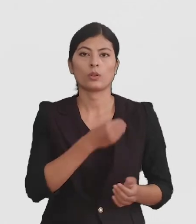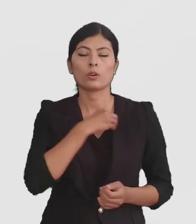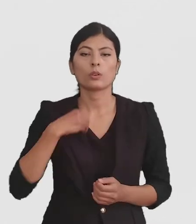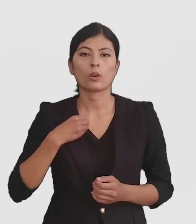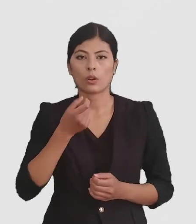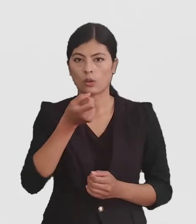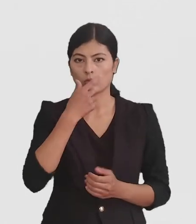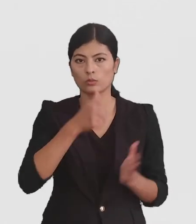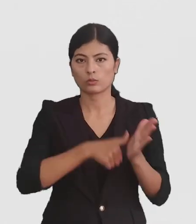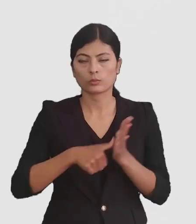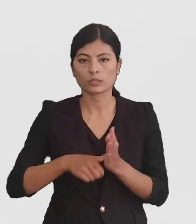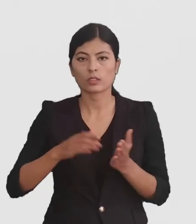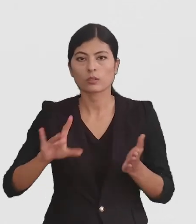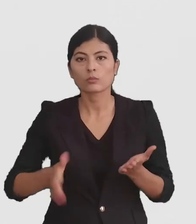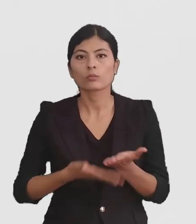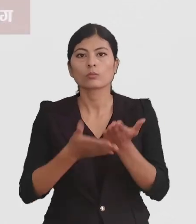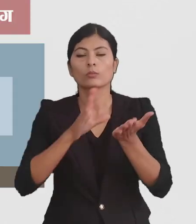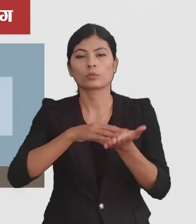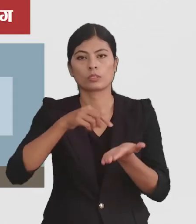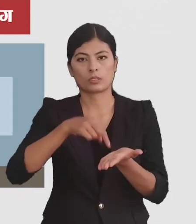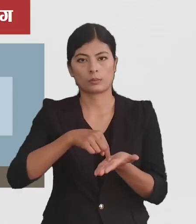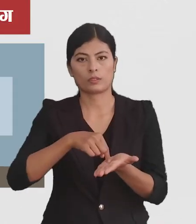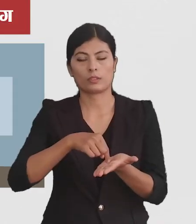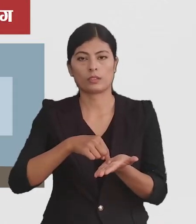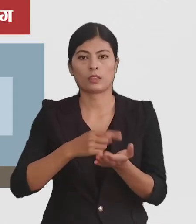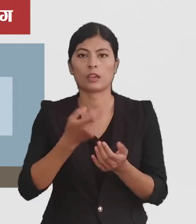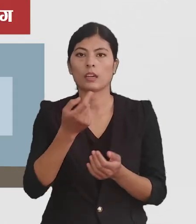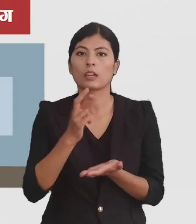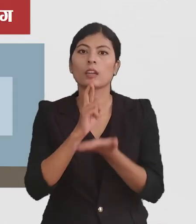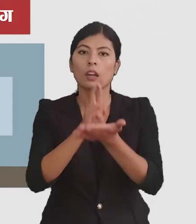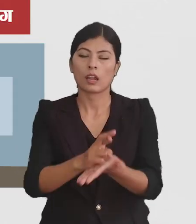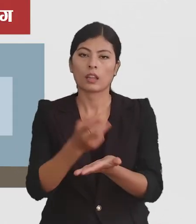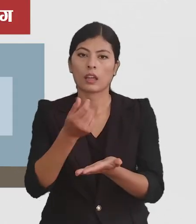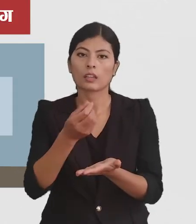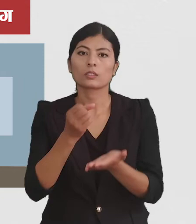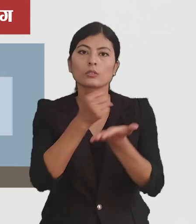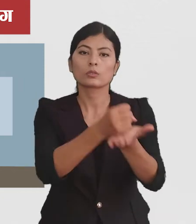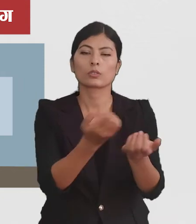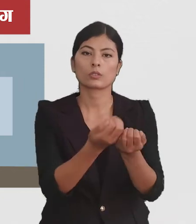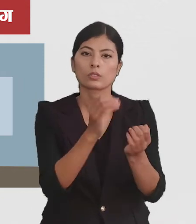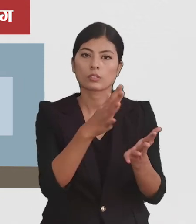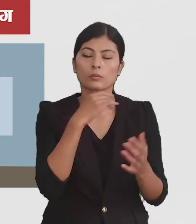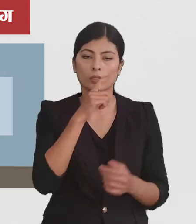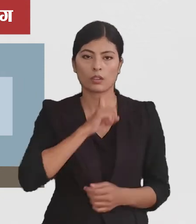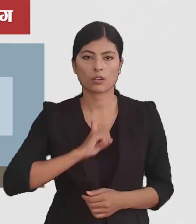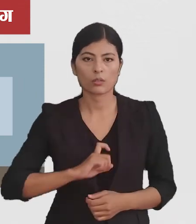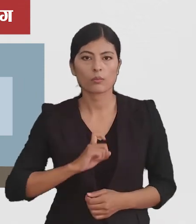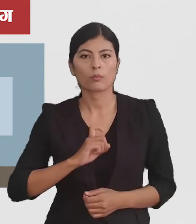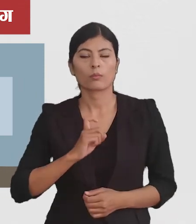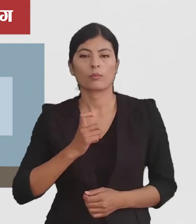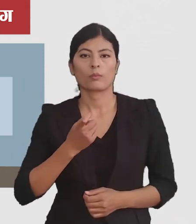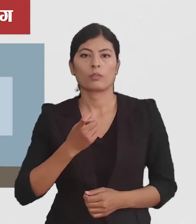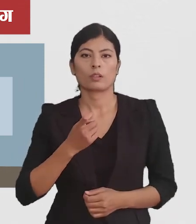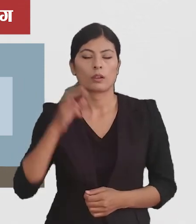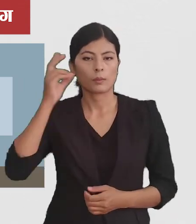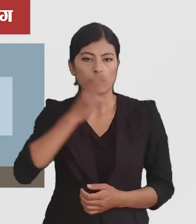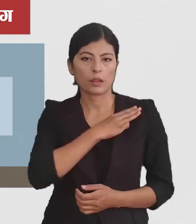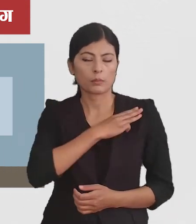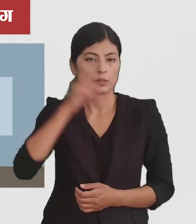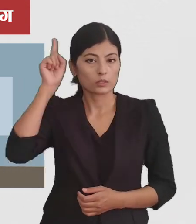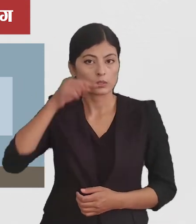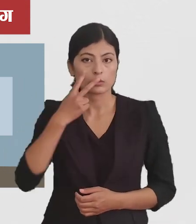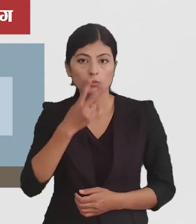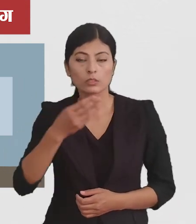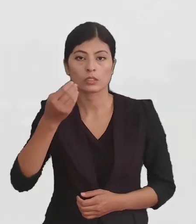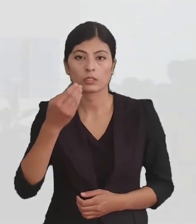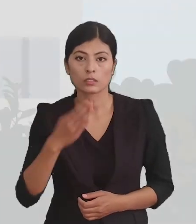दवाई, इलाज, पुनर्स्थापना या राहत तथा आर्थिक सहयोग प्रदान न कैला पर गंभीर तथा मानवीय क्षति होए के